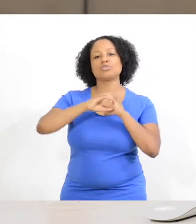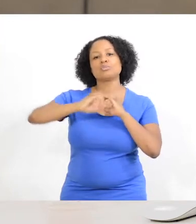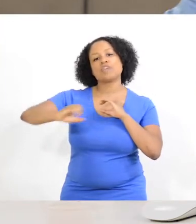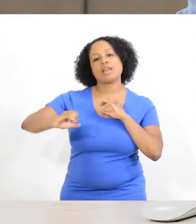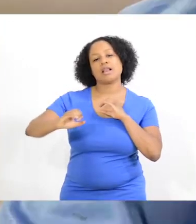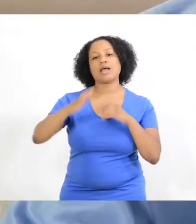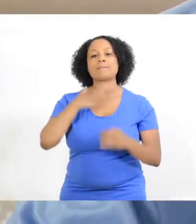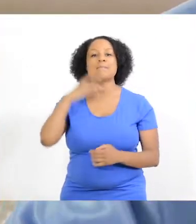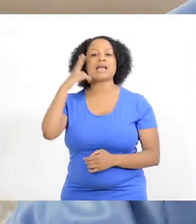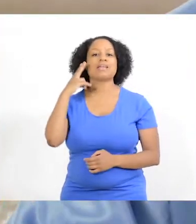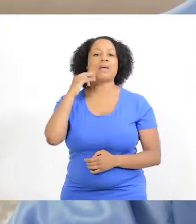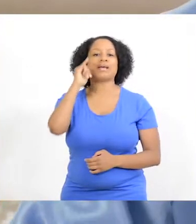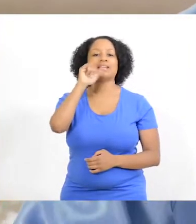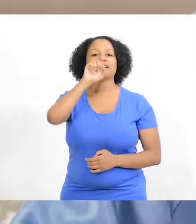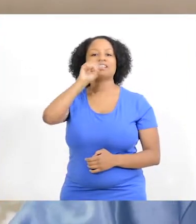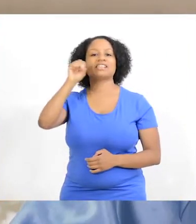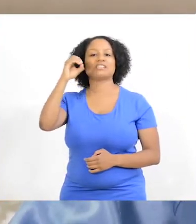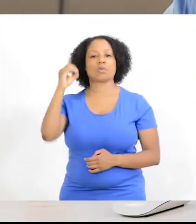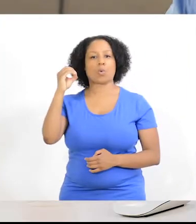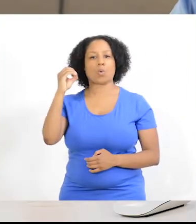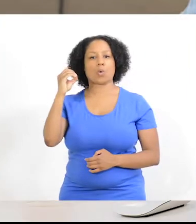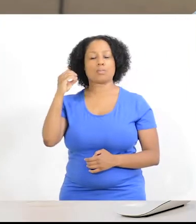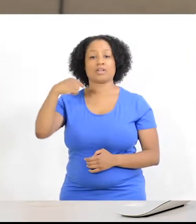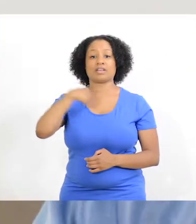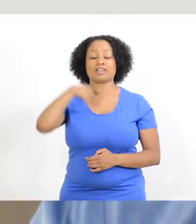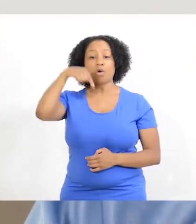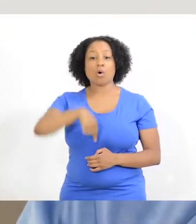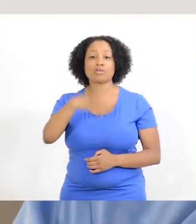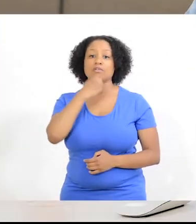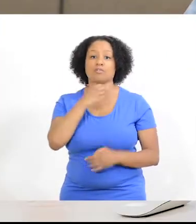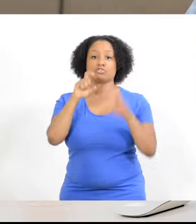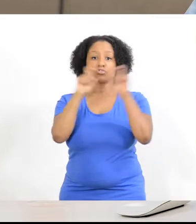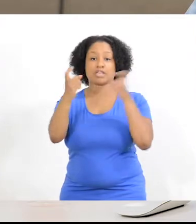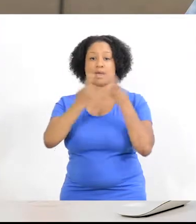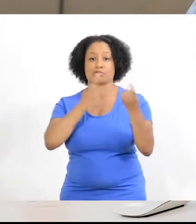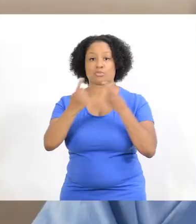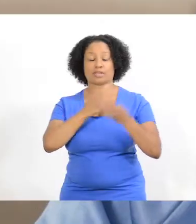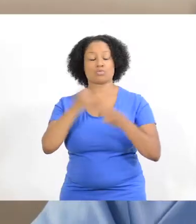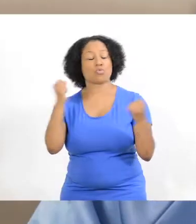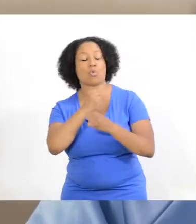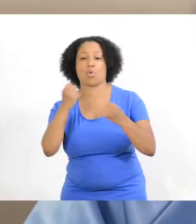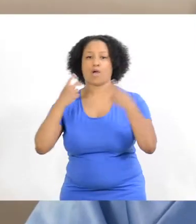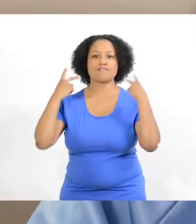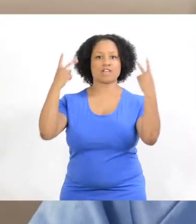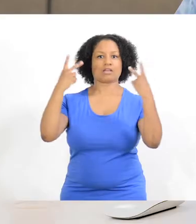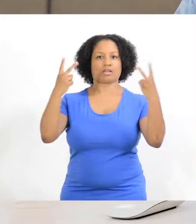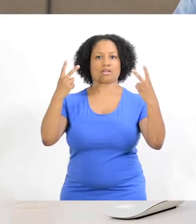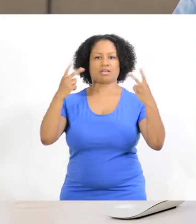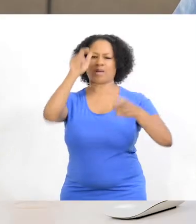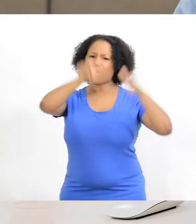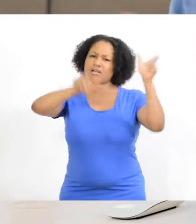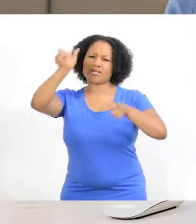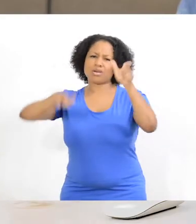Hey Leute, herzlich willkommen auf meinem YouTube-Channel. Mein Name ist Isso und heute reden wir über ein Thema, was wirklich voll wichtig ist.